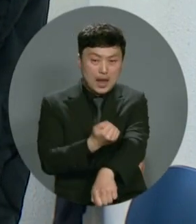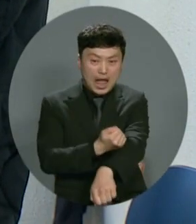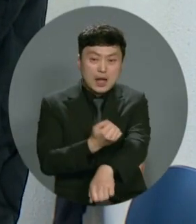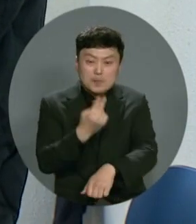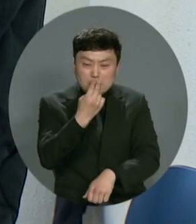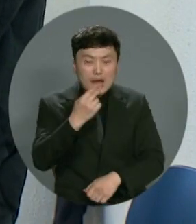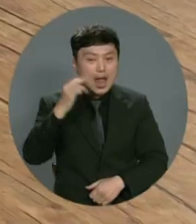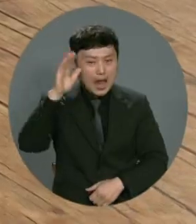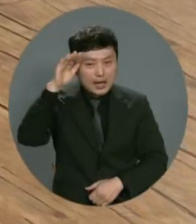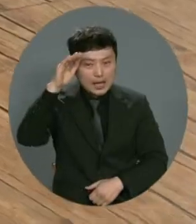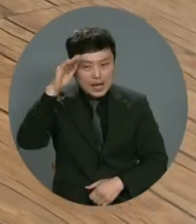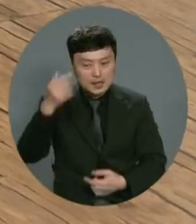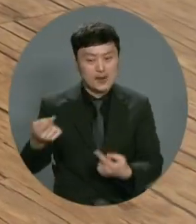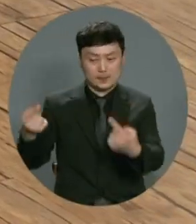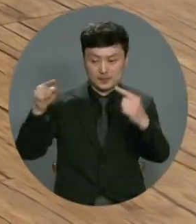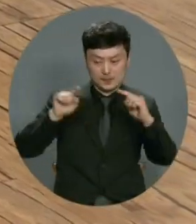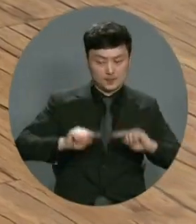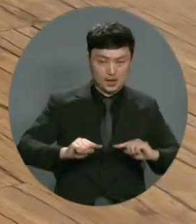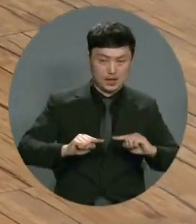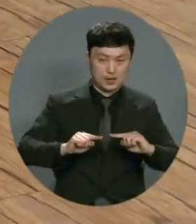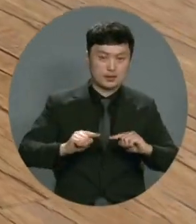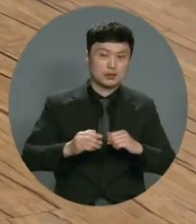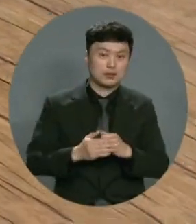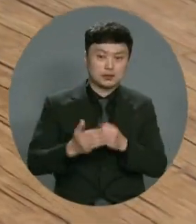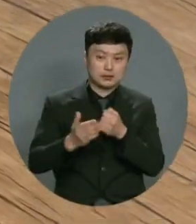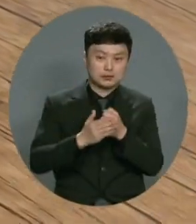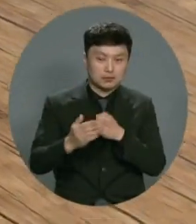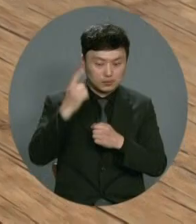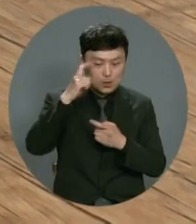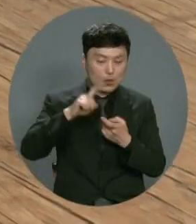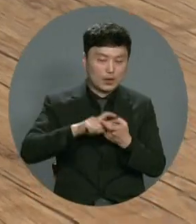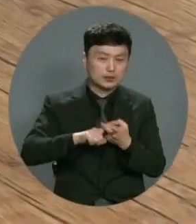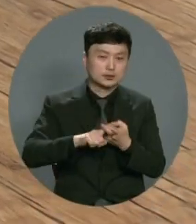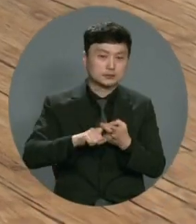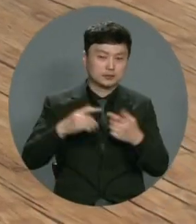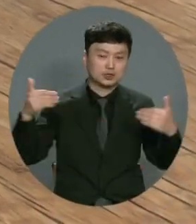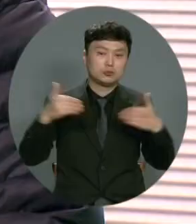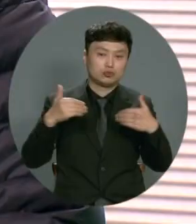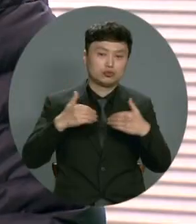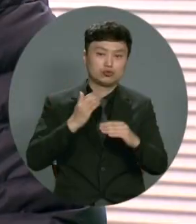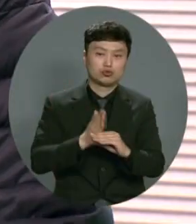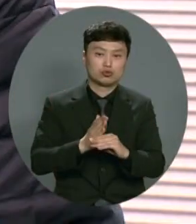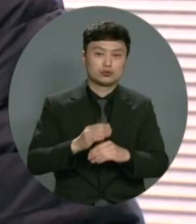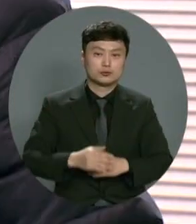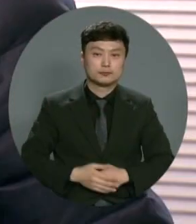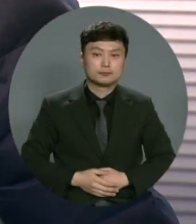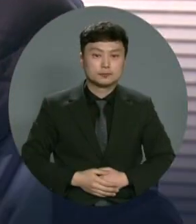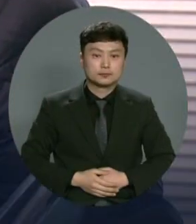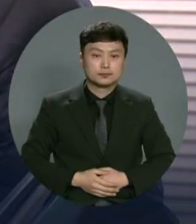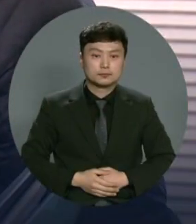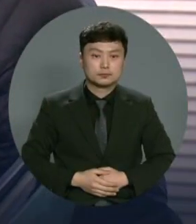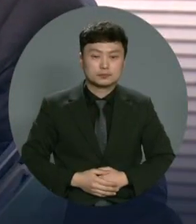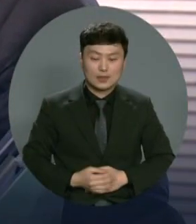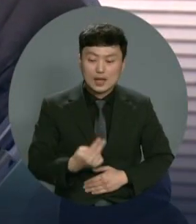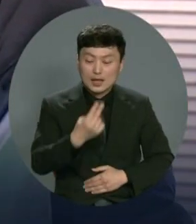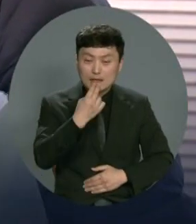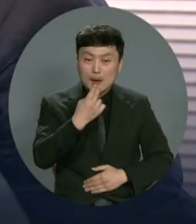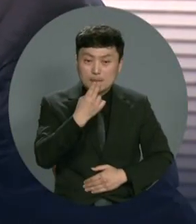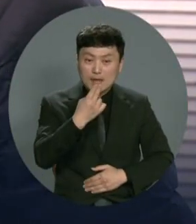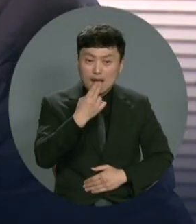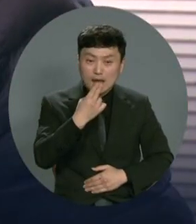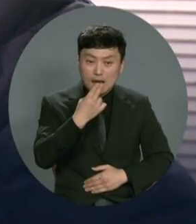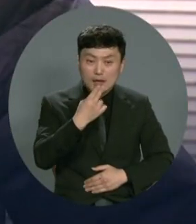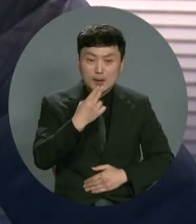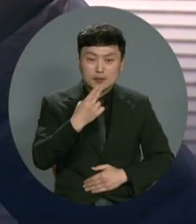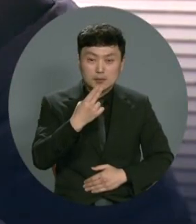개를 업무에 활용하는 정부 부채에서도 참여해 큰 관심을 나타냈습니다 저희가 천지경에 어렸을 때부터 이제